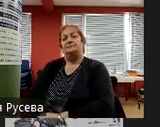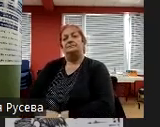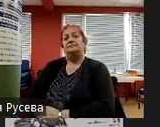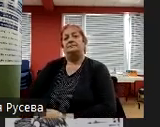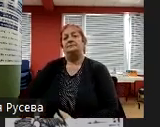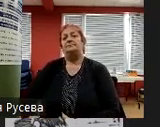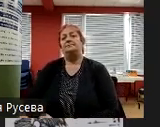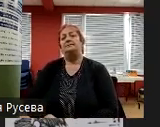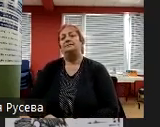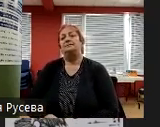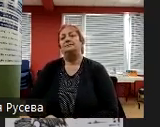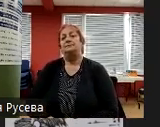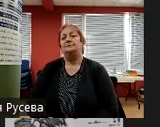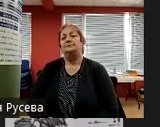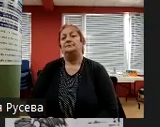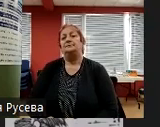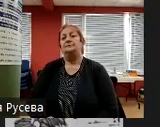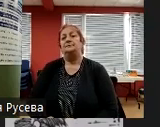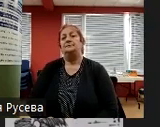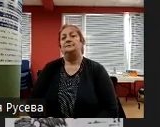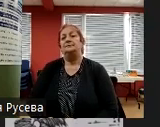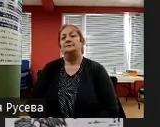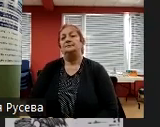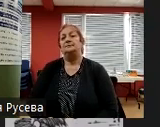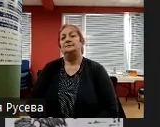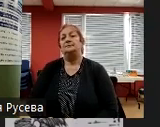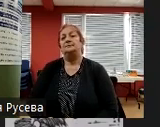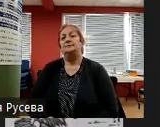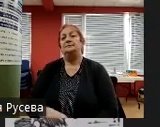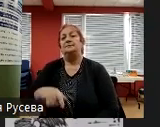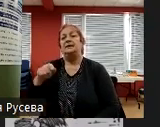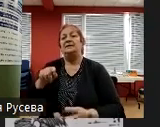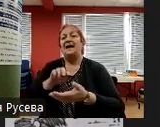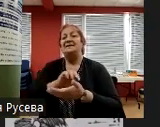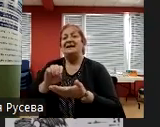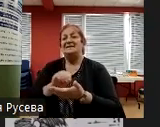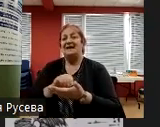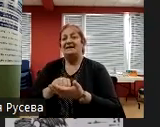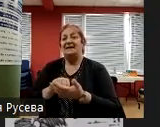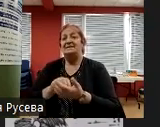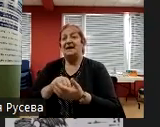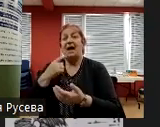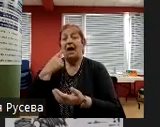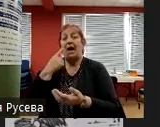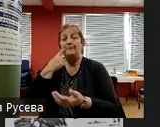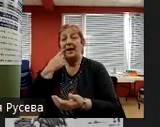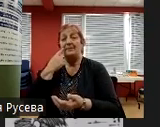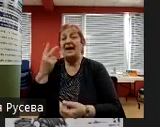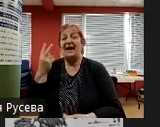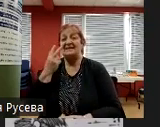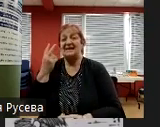Значи, тук на този сайт се дава пример за